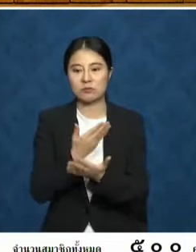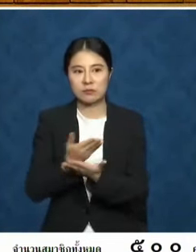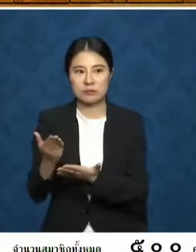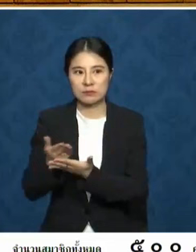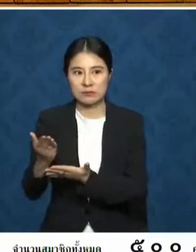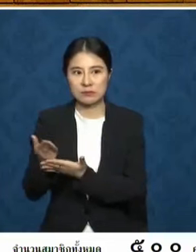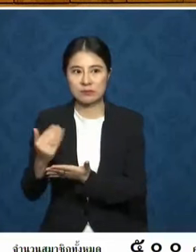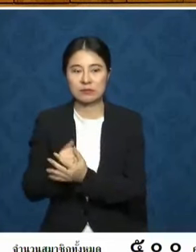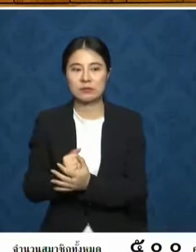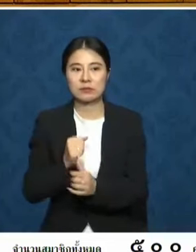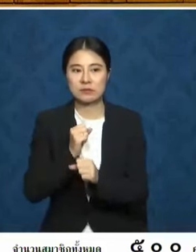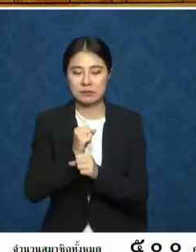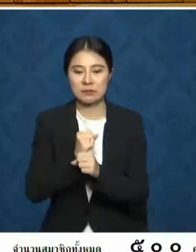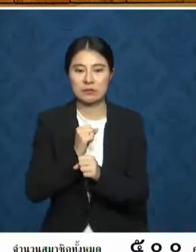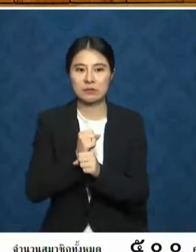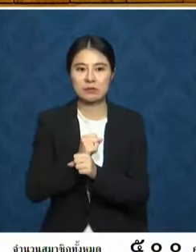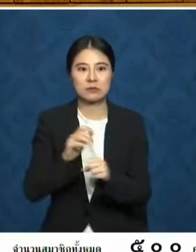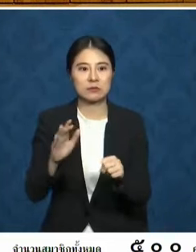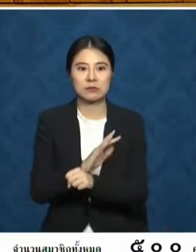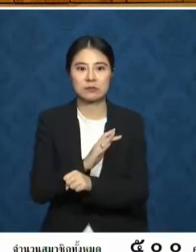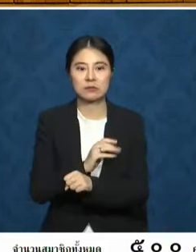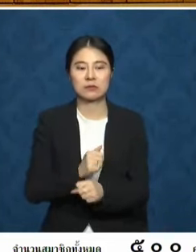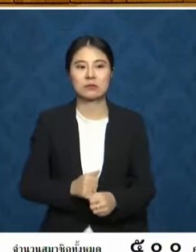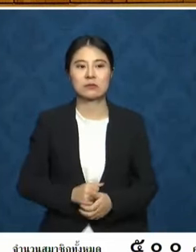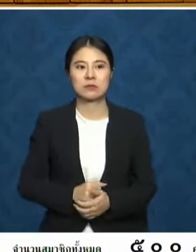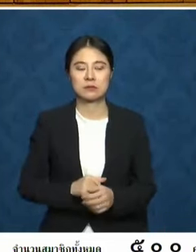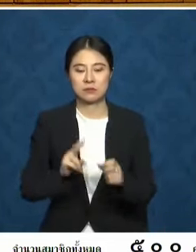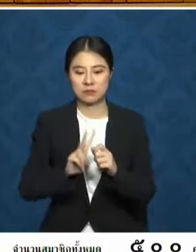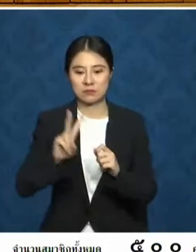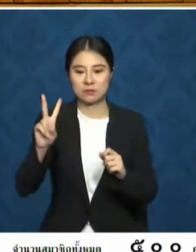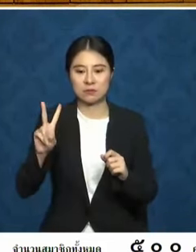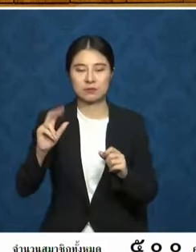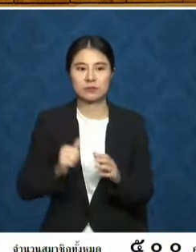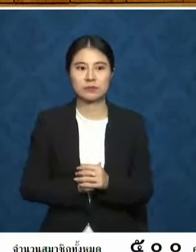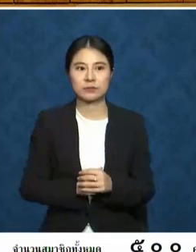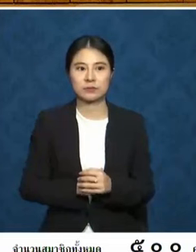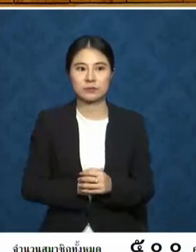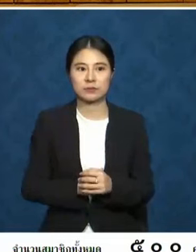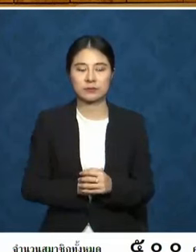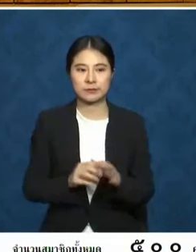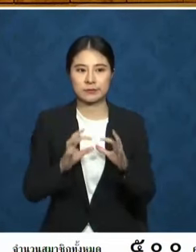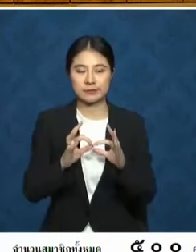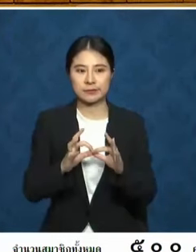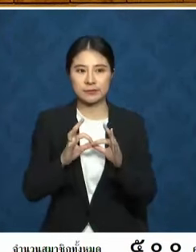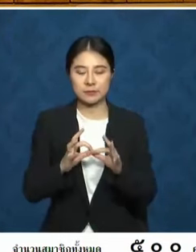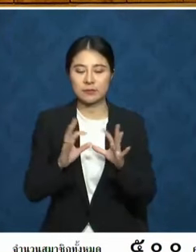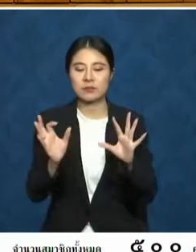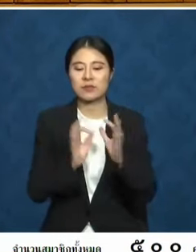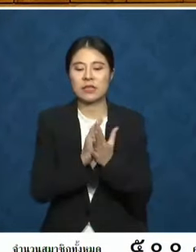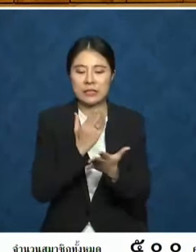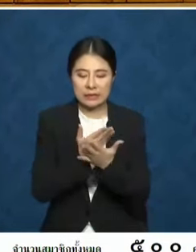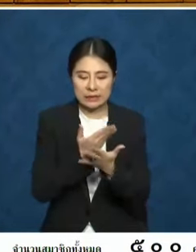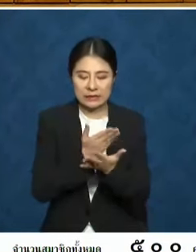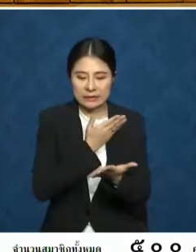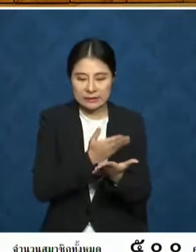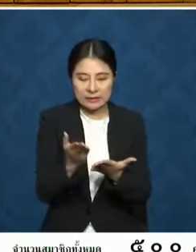องก็คือเรื่องของรายละเอียดของการใช้โบประมา